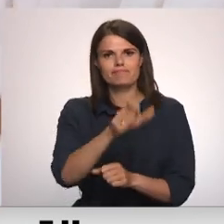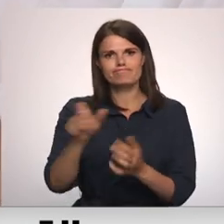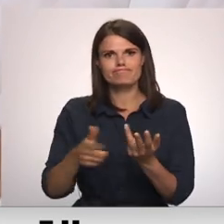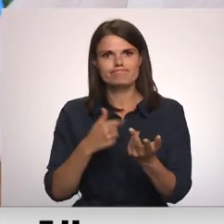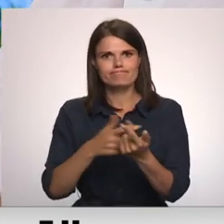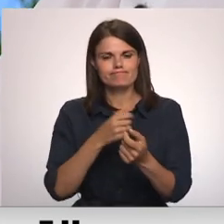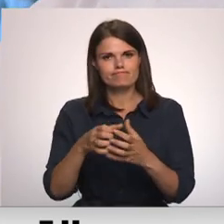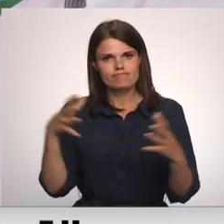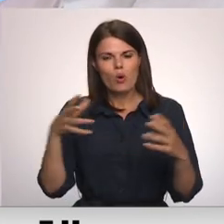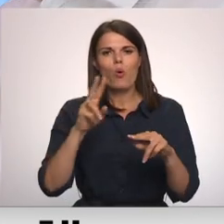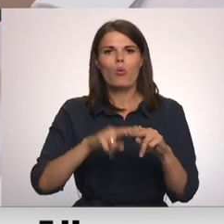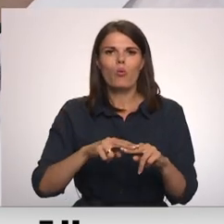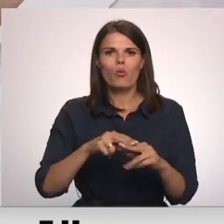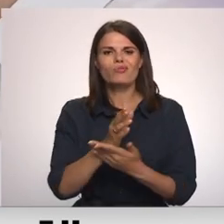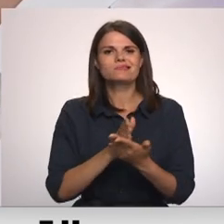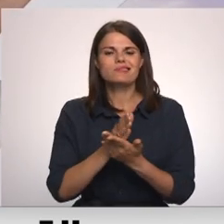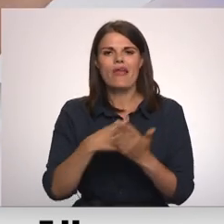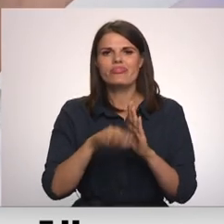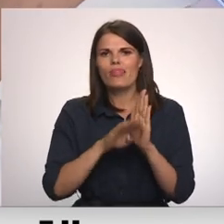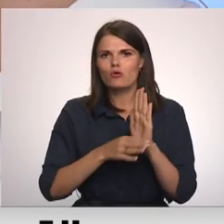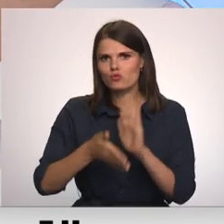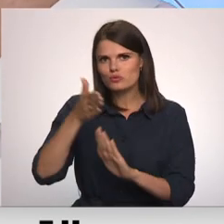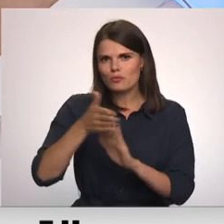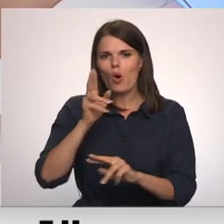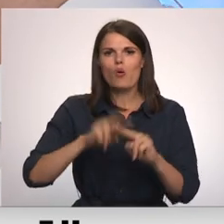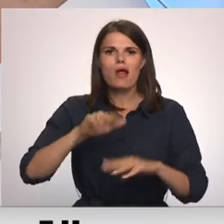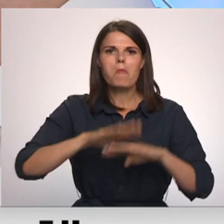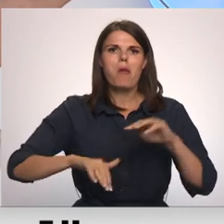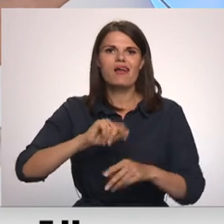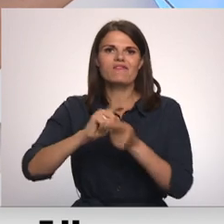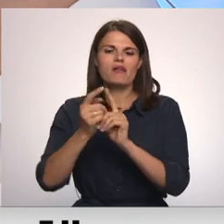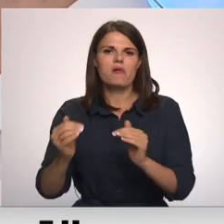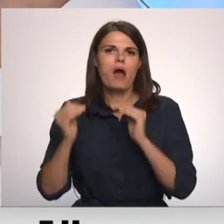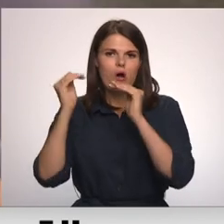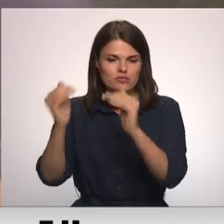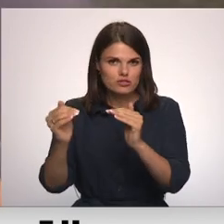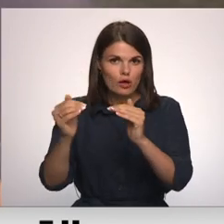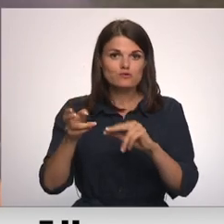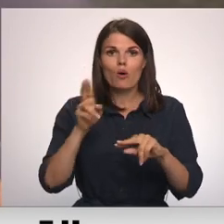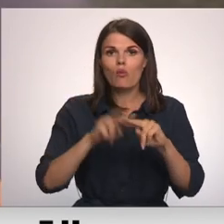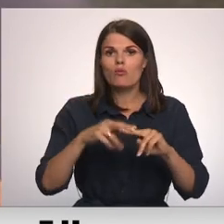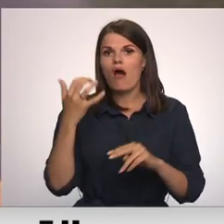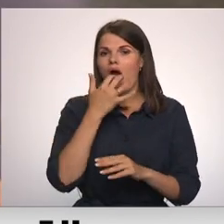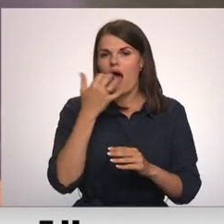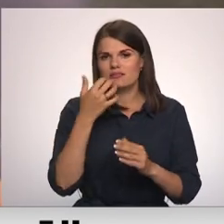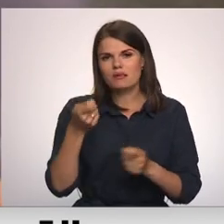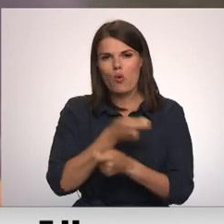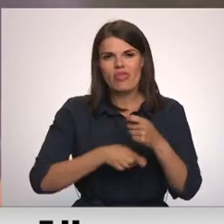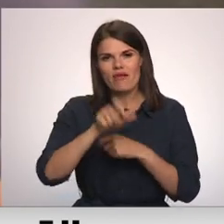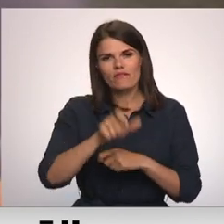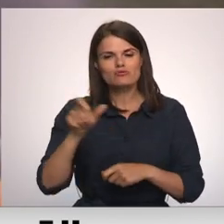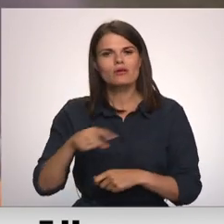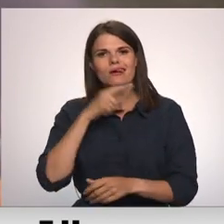standartu uzlabošanu un darba spēka kvalifikācijas vai pārkvalifikācijas paaugstināšanu. Turklāt ārvalstu investori vēlas